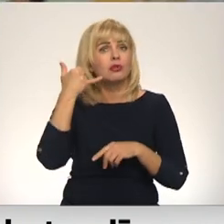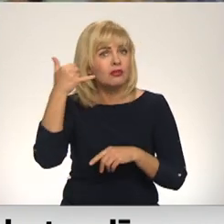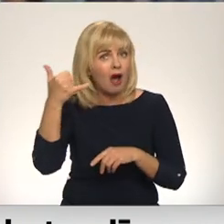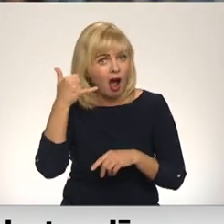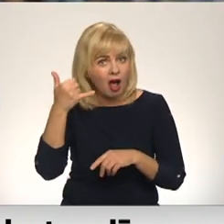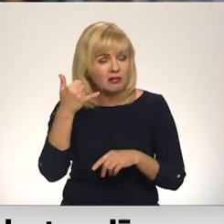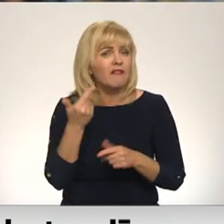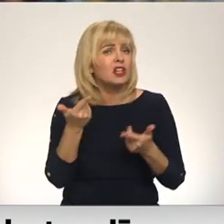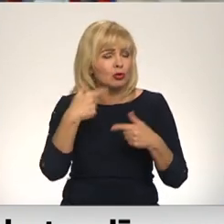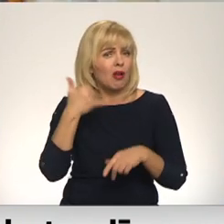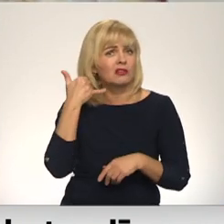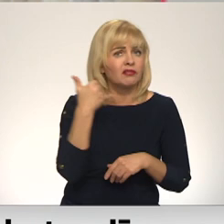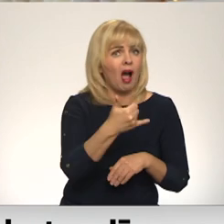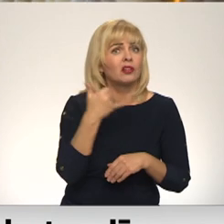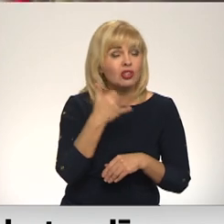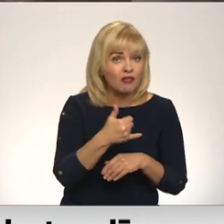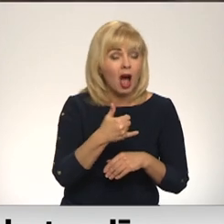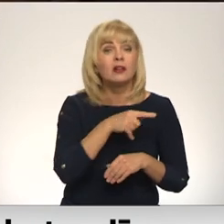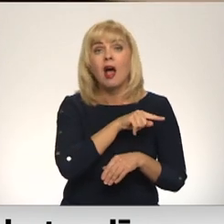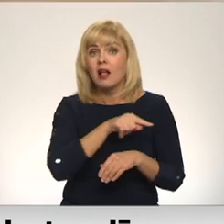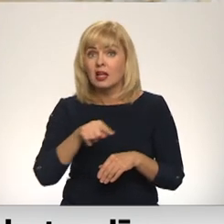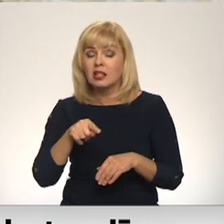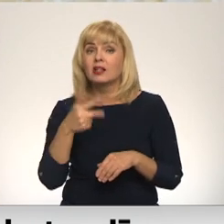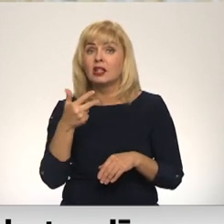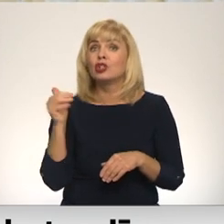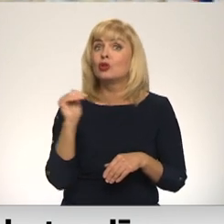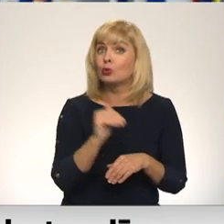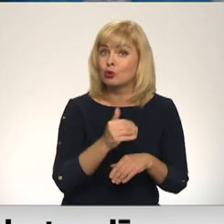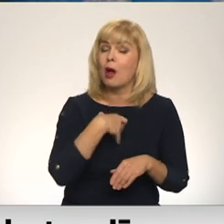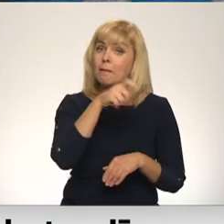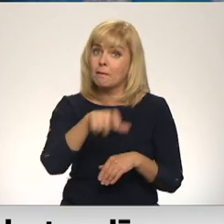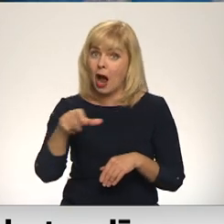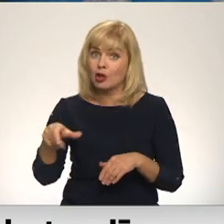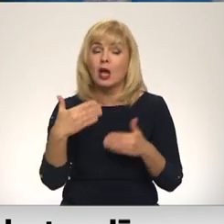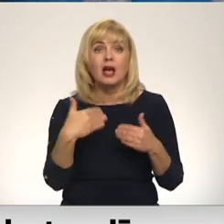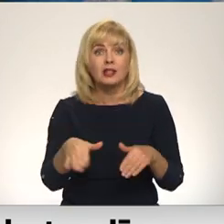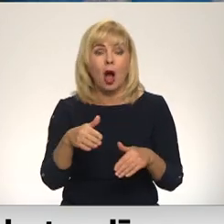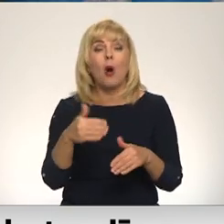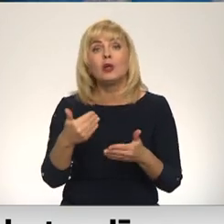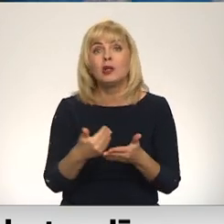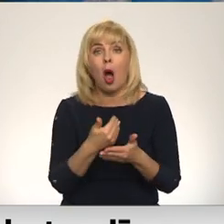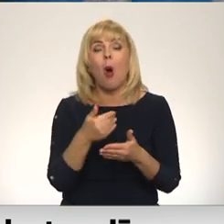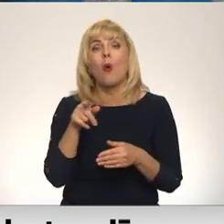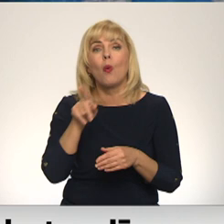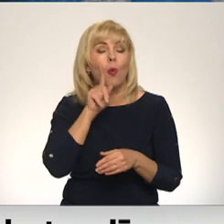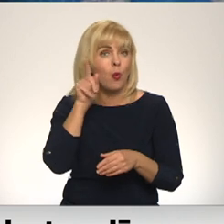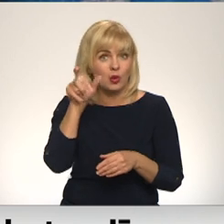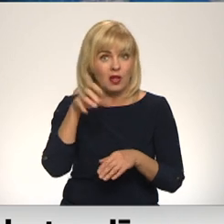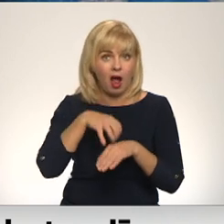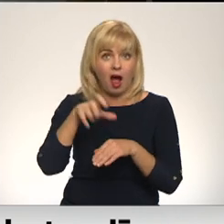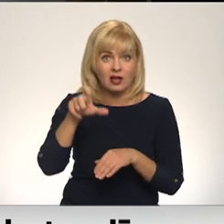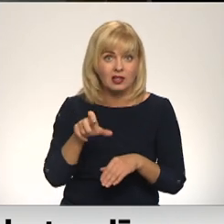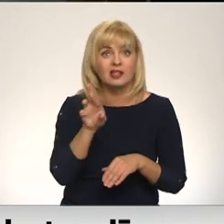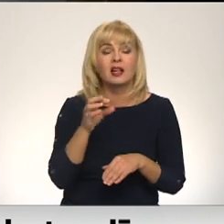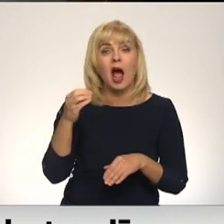laiku nepārtraukti. Tikmēr nu jau līdz 3000 pacientu ir arī jaunās ģimenes ārstes Lindas